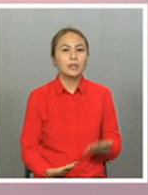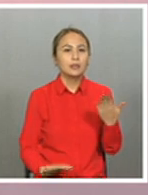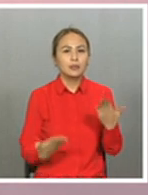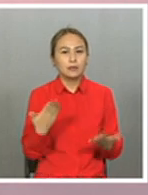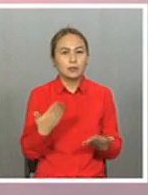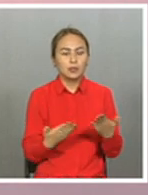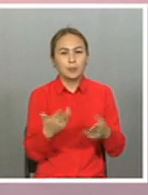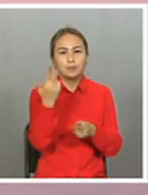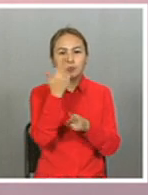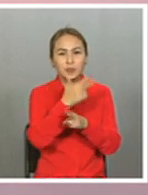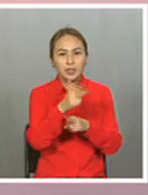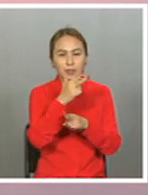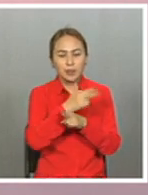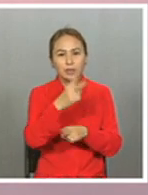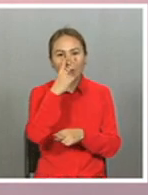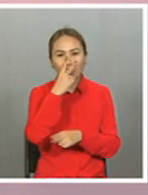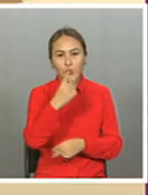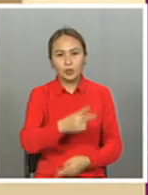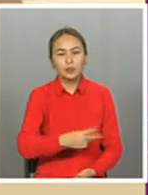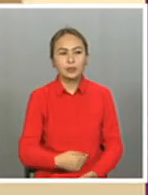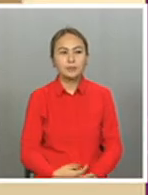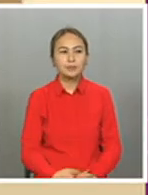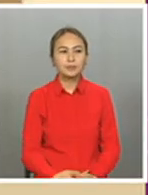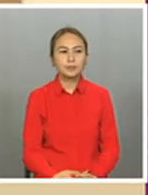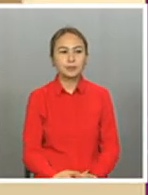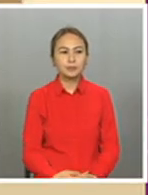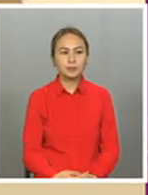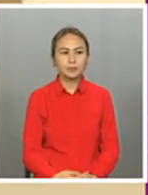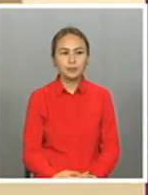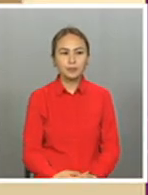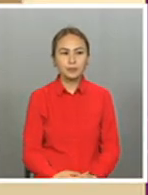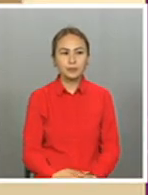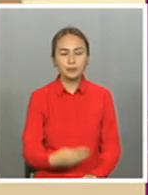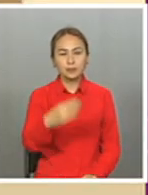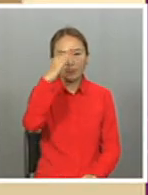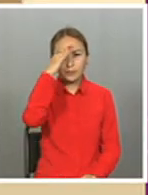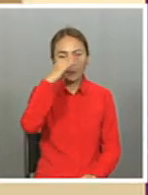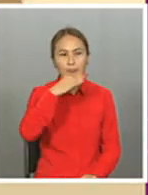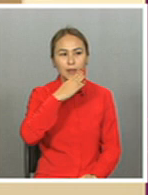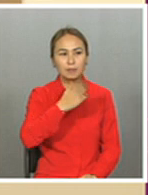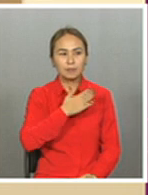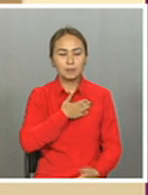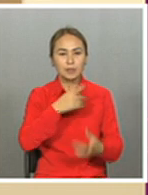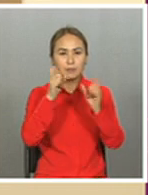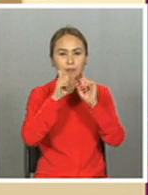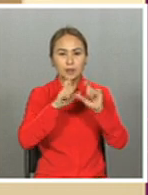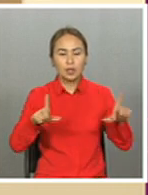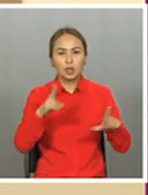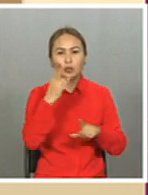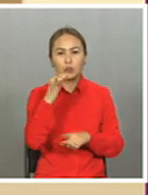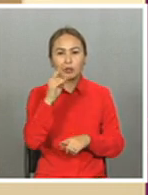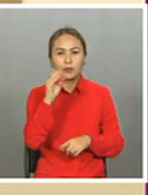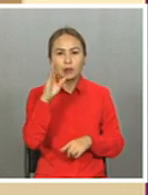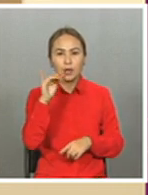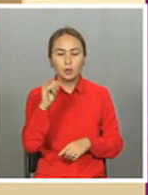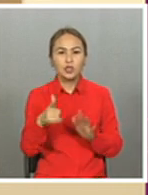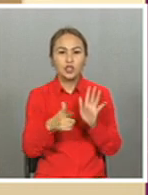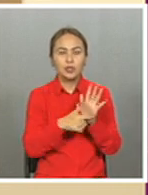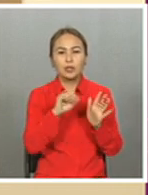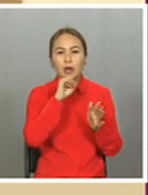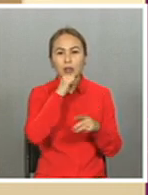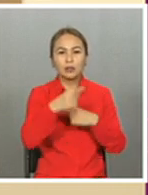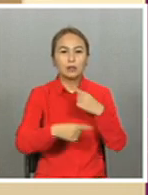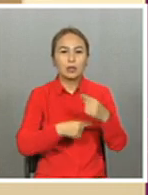бейне материалға назар аударайық. Әке, біз мектепте дүниетану пәнінен жеті ата тақырыбында